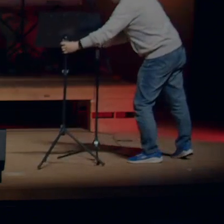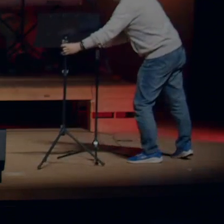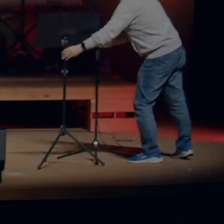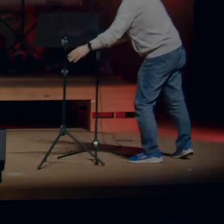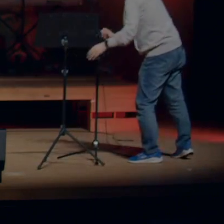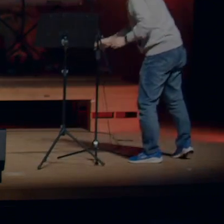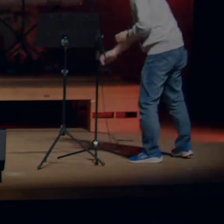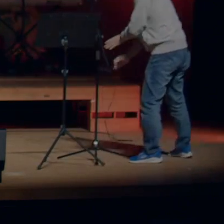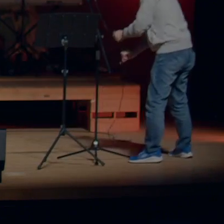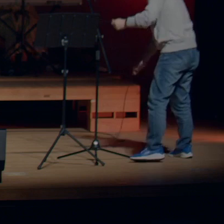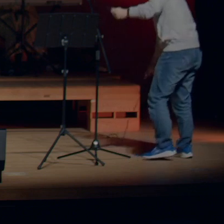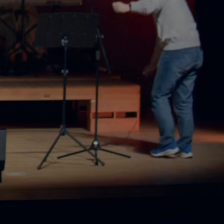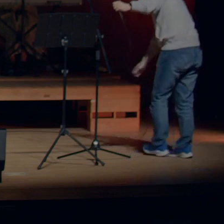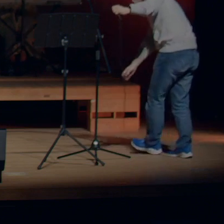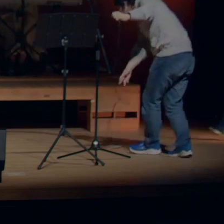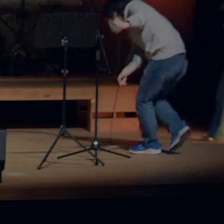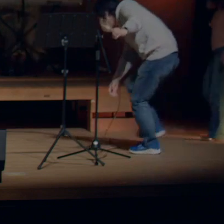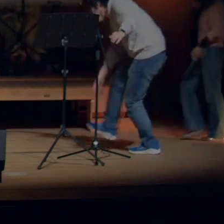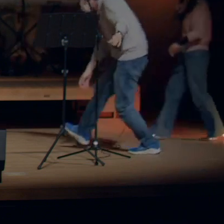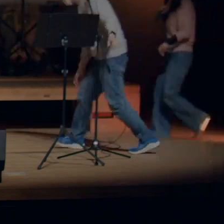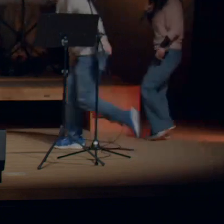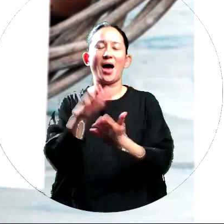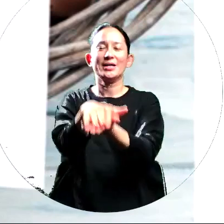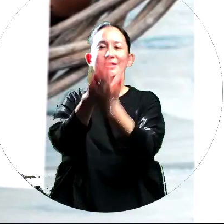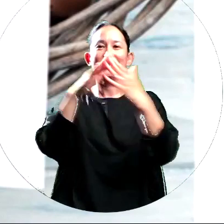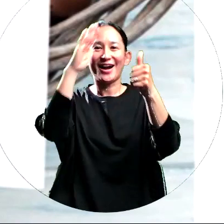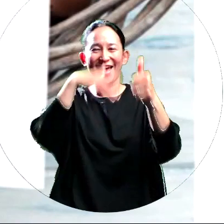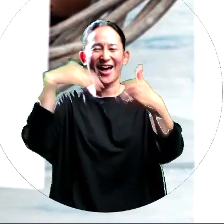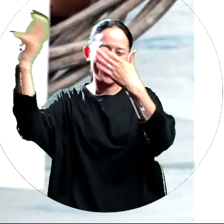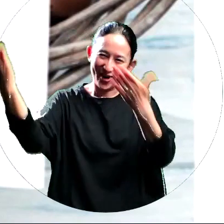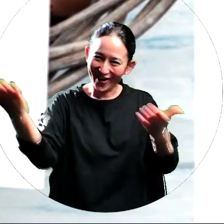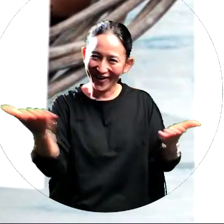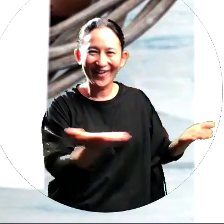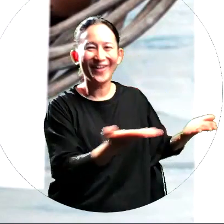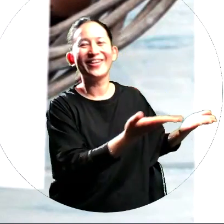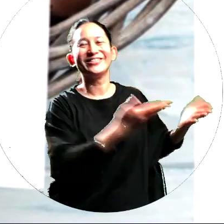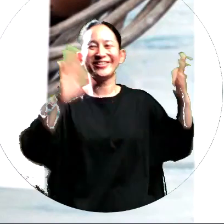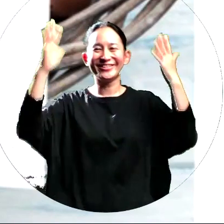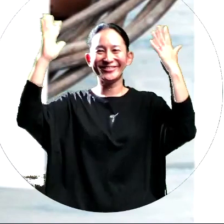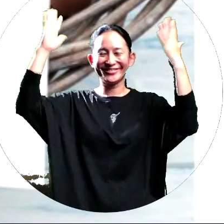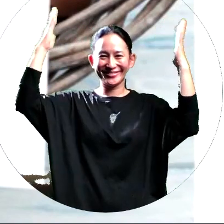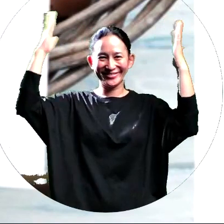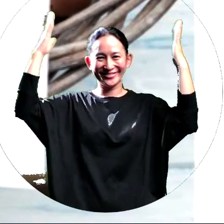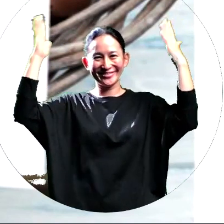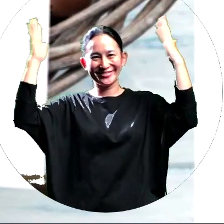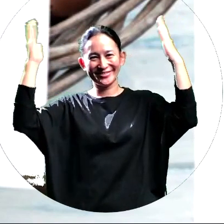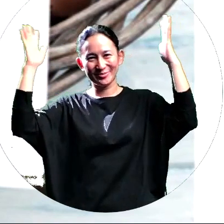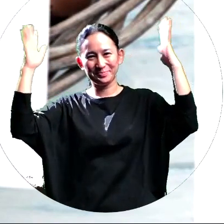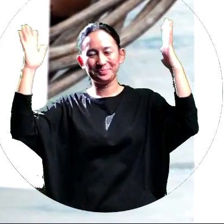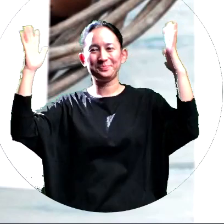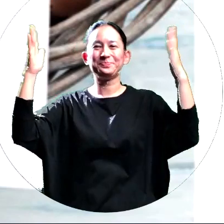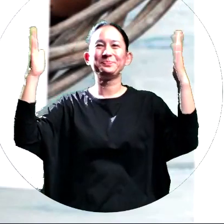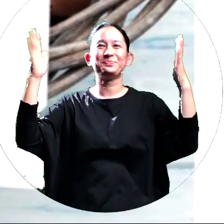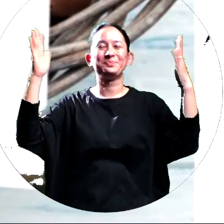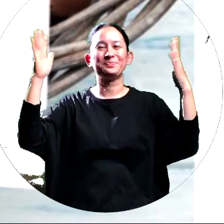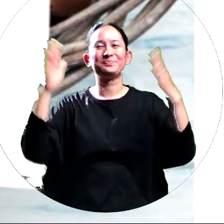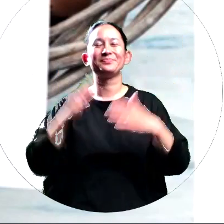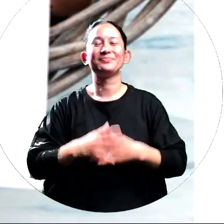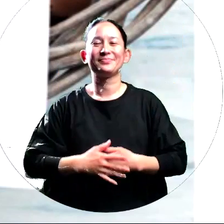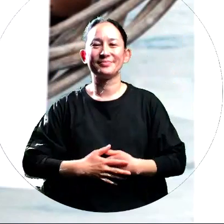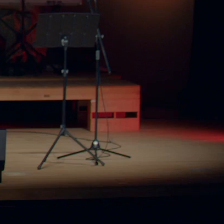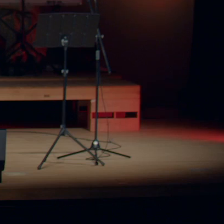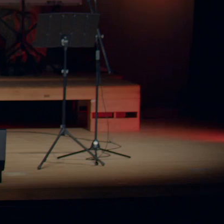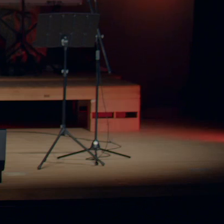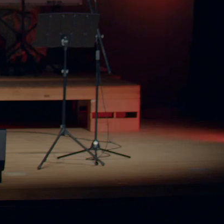ニューホール横浜のイースター礼拝に皆さんようこそ。 Welcome, welcome, welcome. Everyone, welcome to New Hope Yokohama's